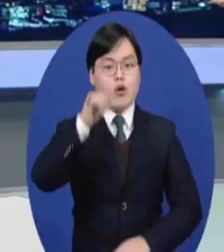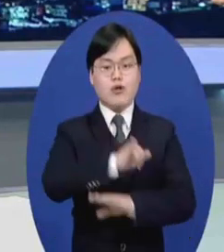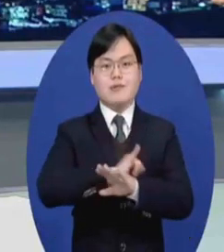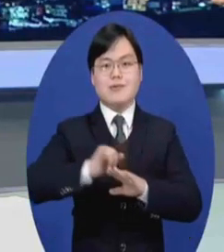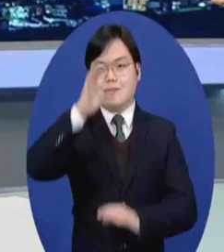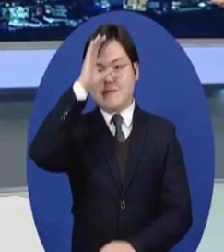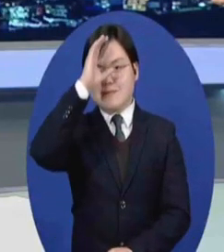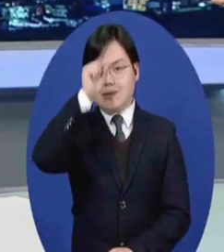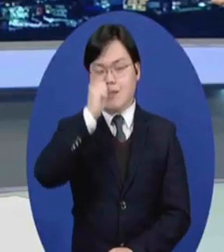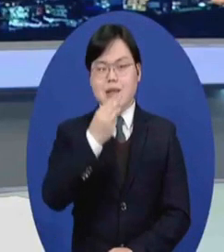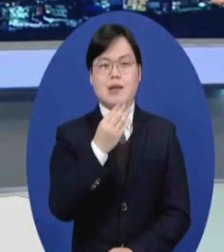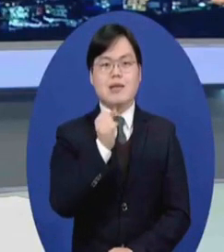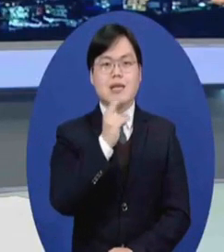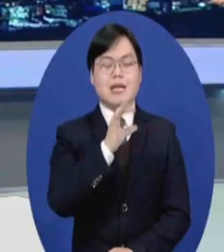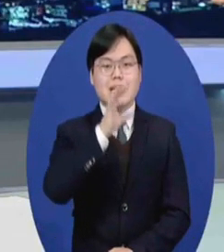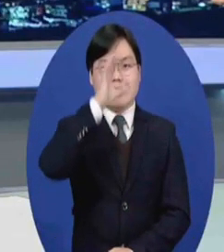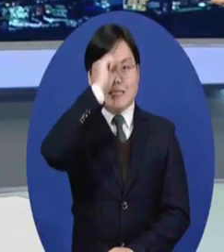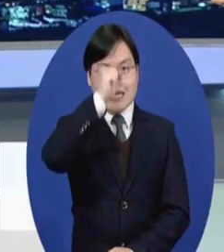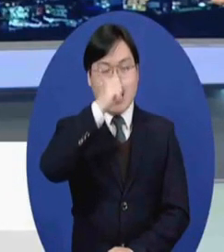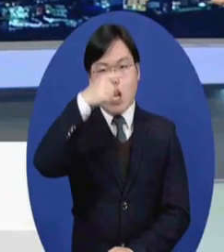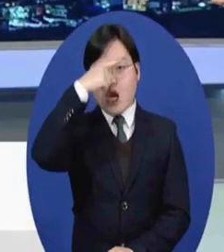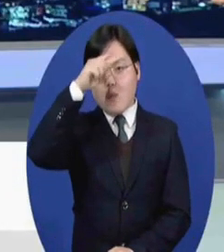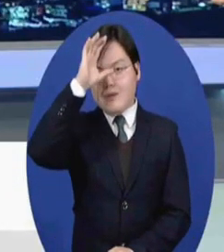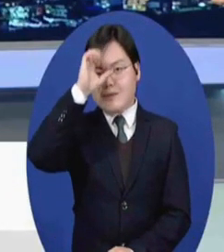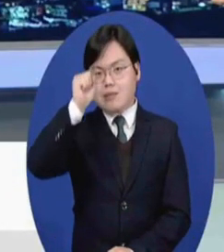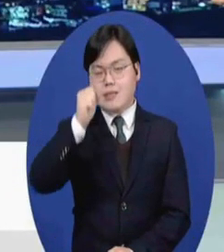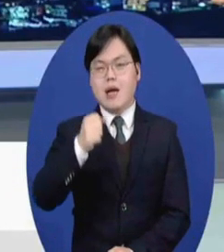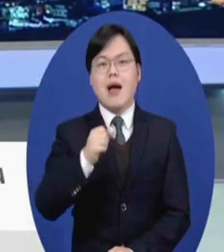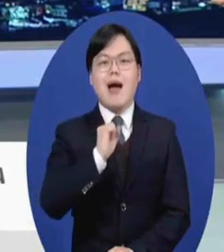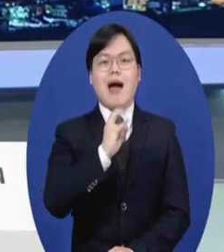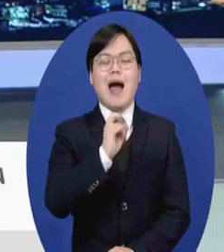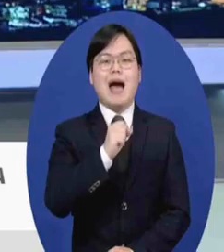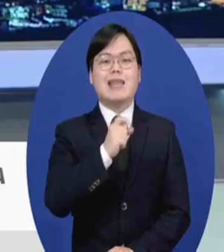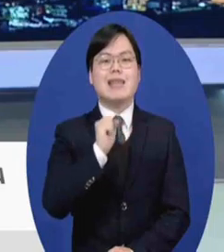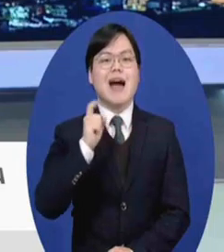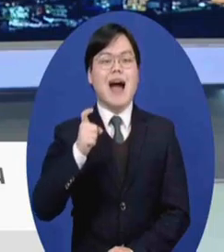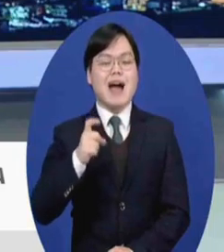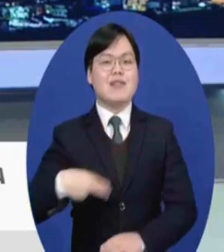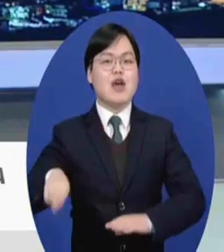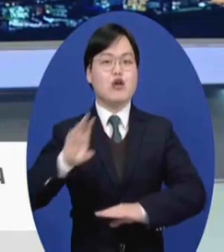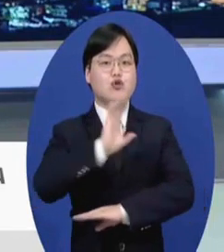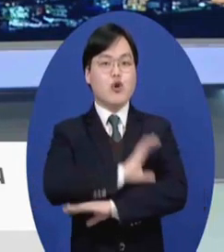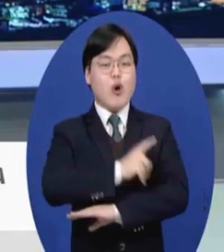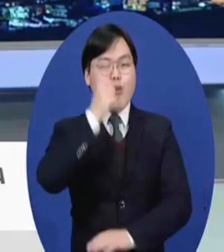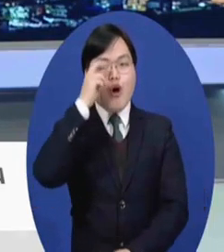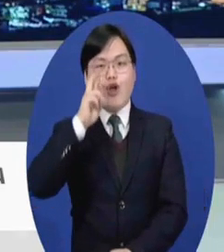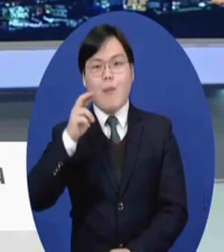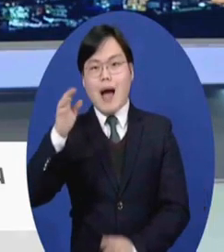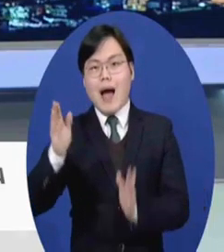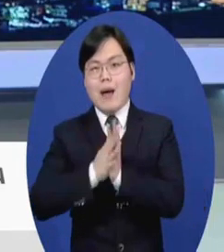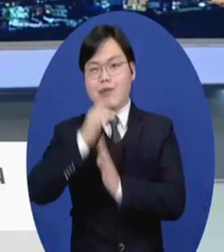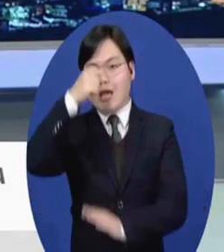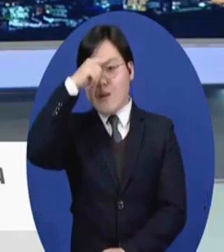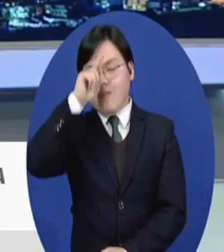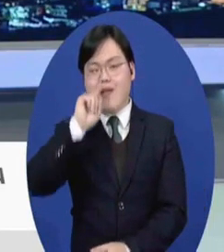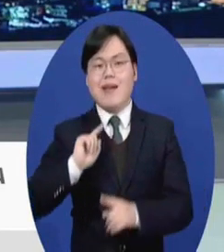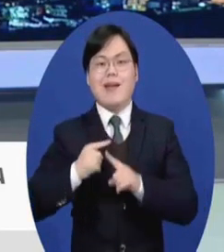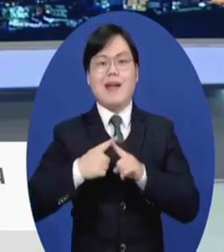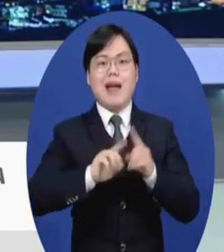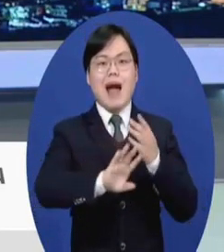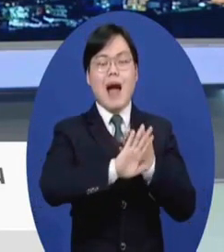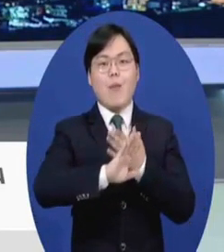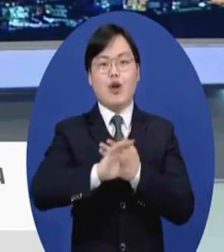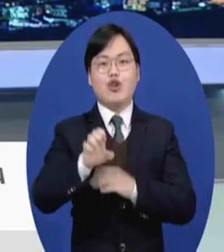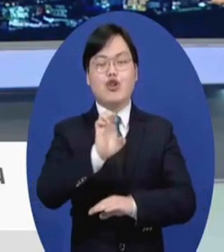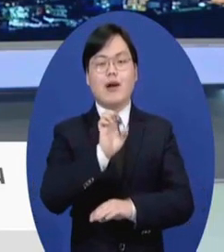Монгол Улсын Ерөнхий сайд оюун эрдэнэ Шадар сайд Амар сайхан Эрүүл мэндийн сайд Энг Улднар хамгаалалтын үндэсний сургуулийн Монгол Японы хамтарсан эмнэлэг хил хамгаалалт ерөнхий